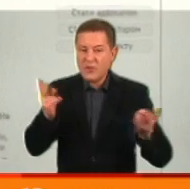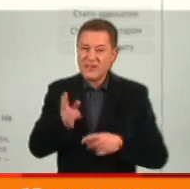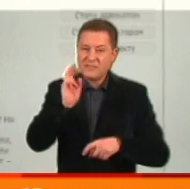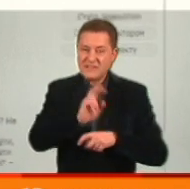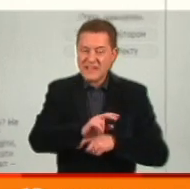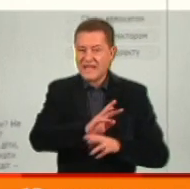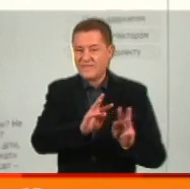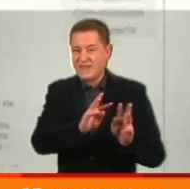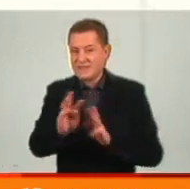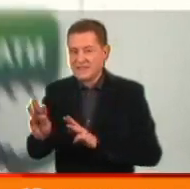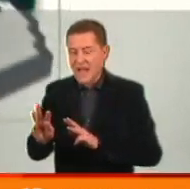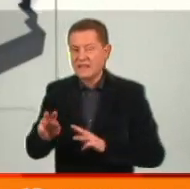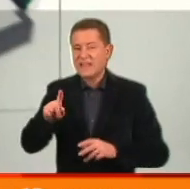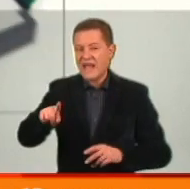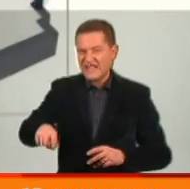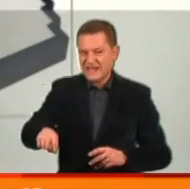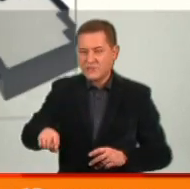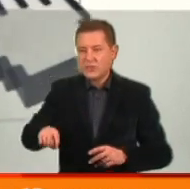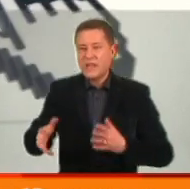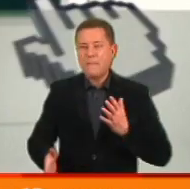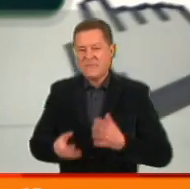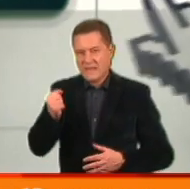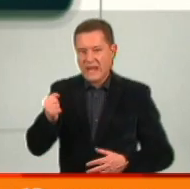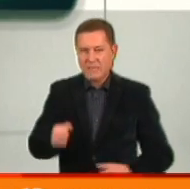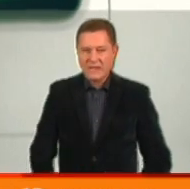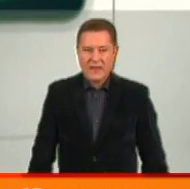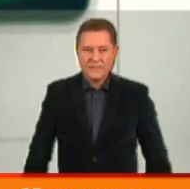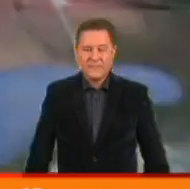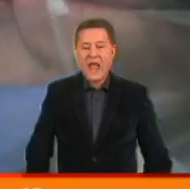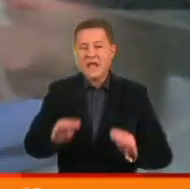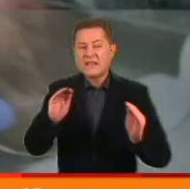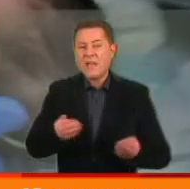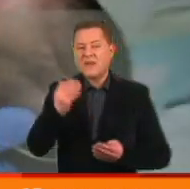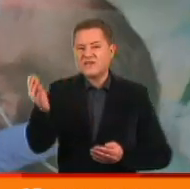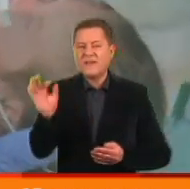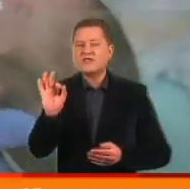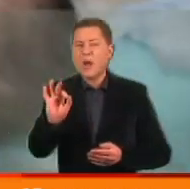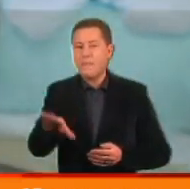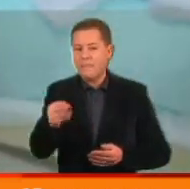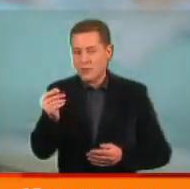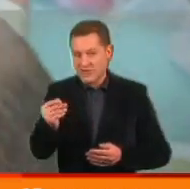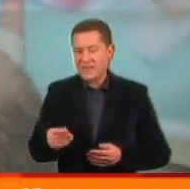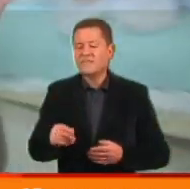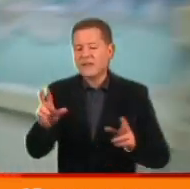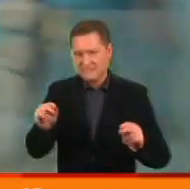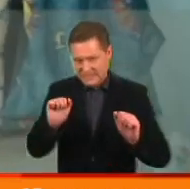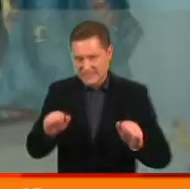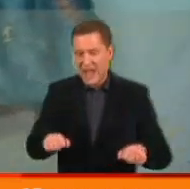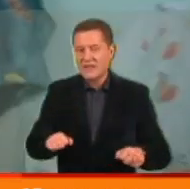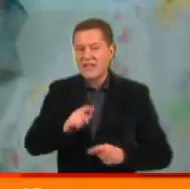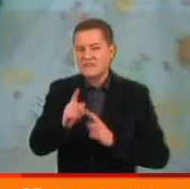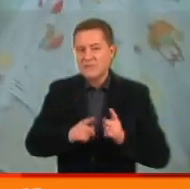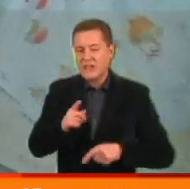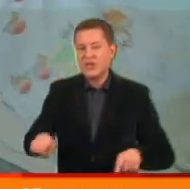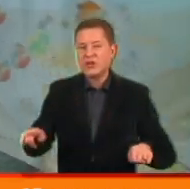сайт UBB.org.ua та натиснути «Підтримати». Найменша ваша пожертва здатна змінити долю таких, як Іринка, і